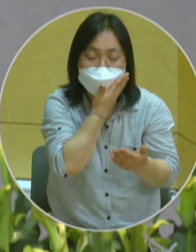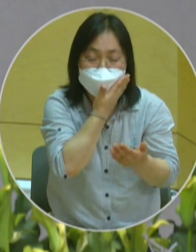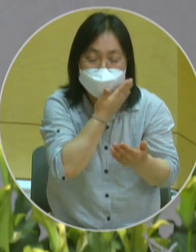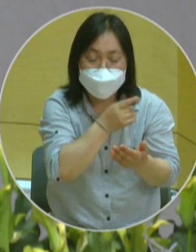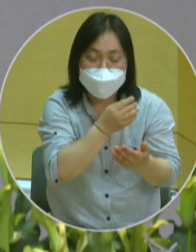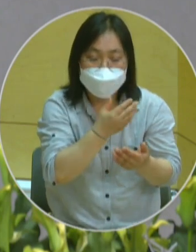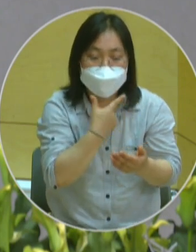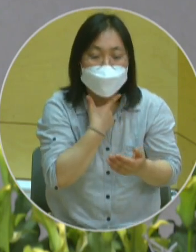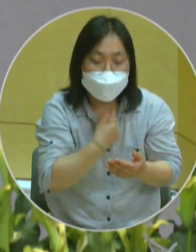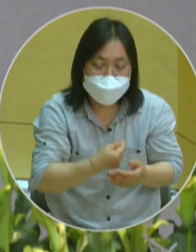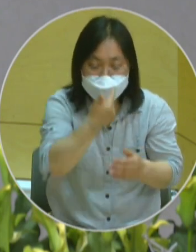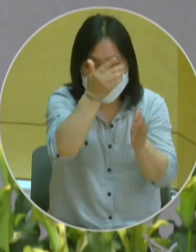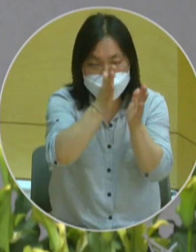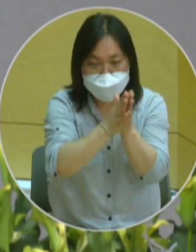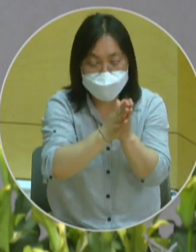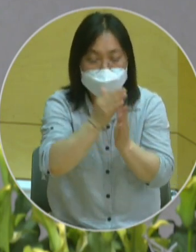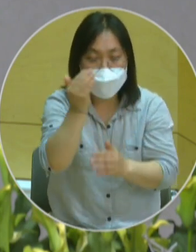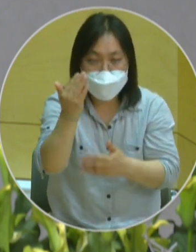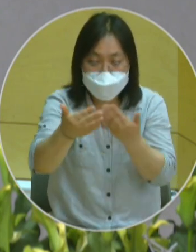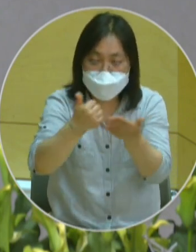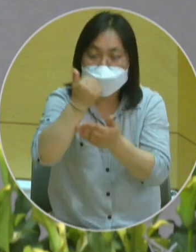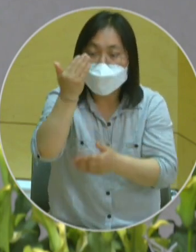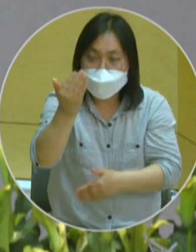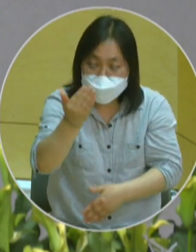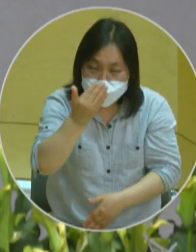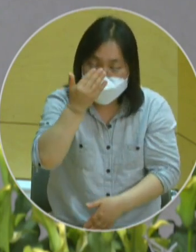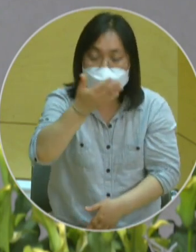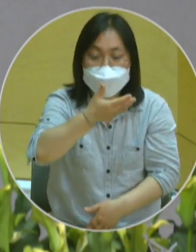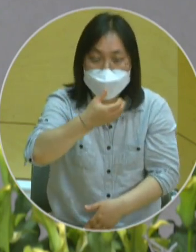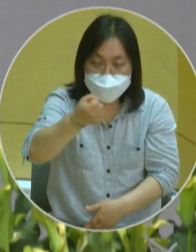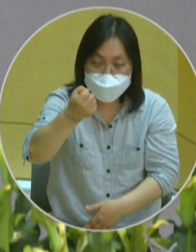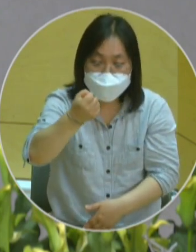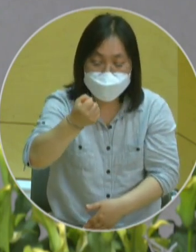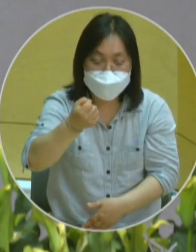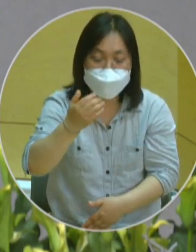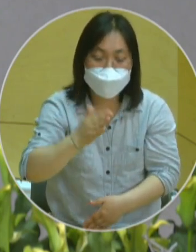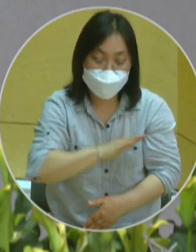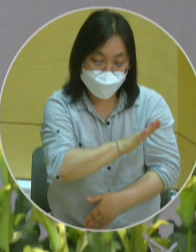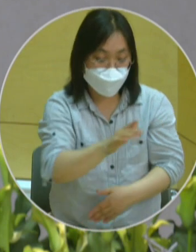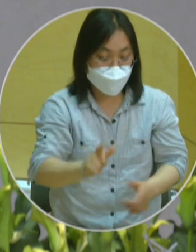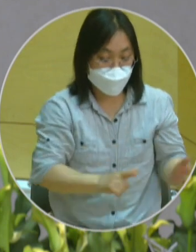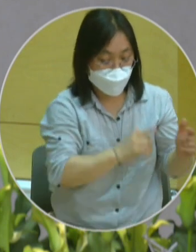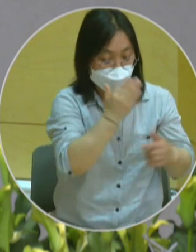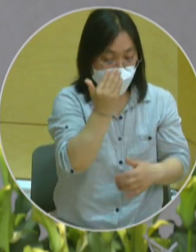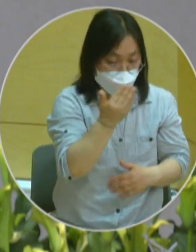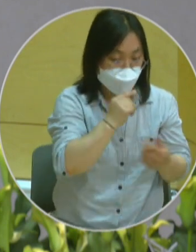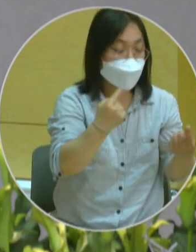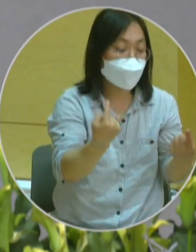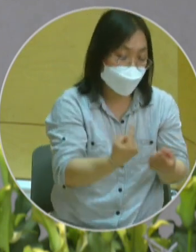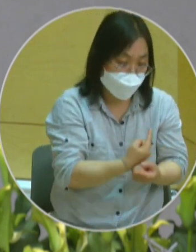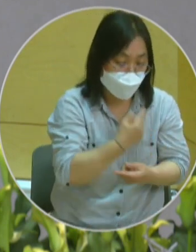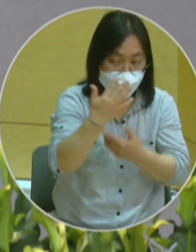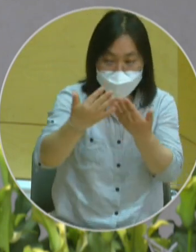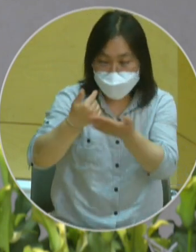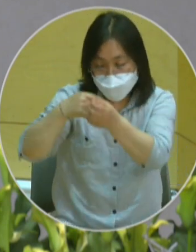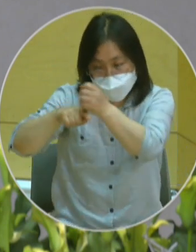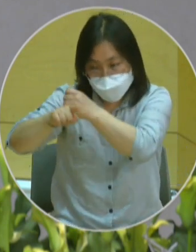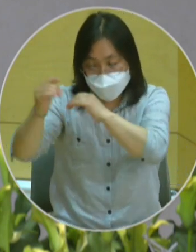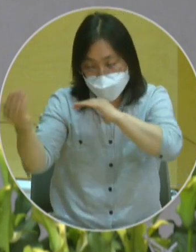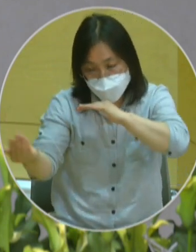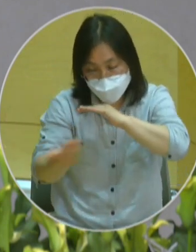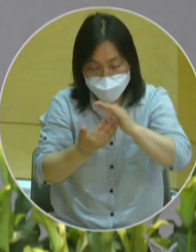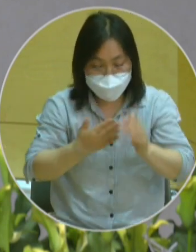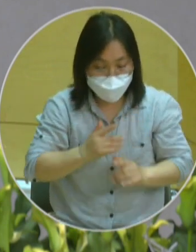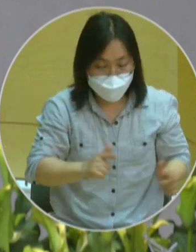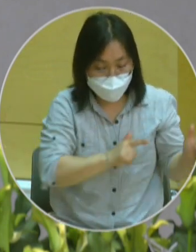그 거룩함, 그 거룩함을 받들어서 오늘 우리의 삶이 거룩해지는 것, 하나님의 뜻이 이루어지는 것이 오늘 나의 삶